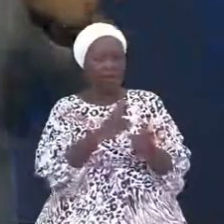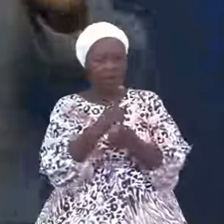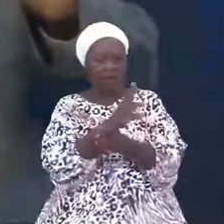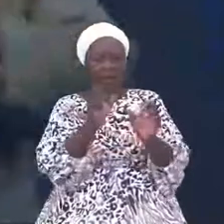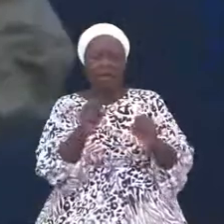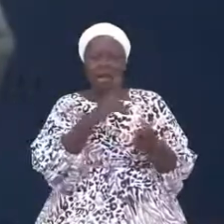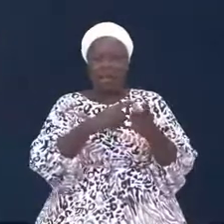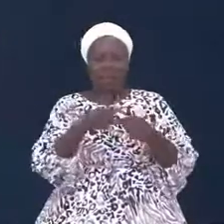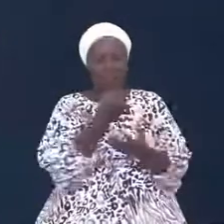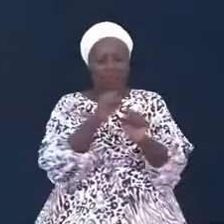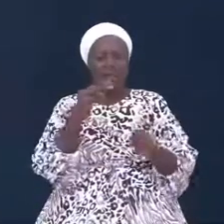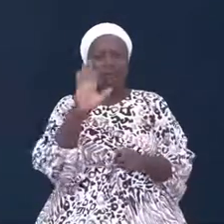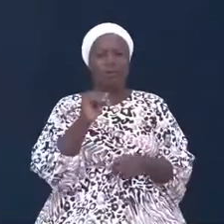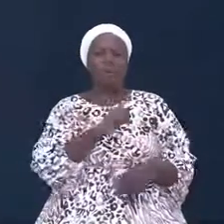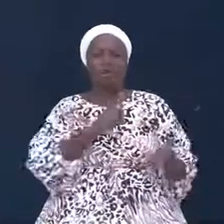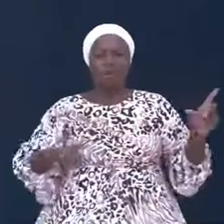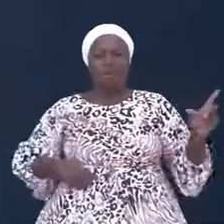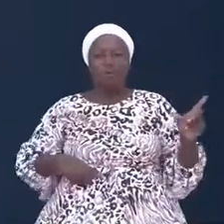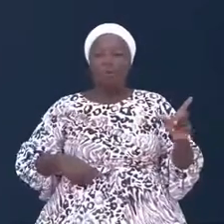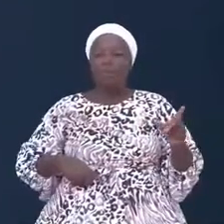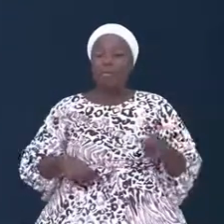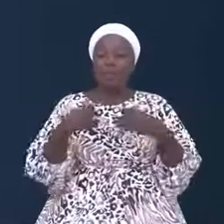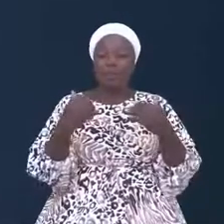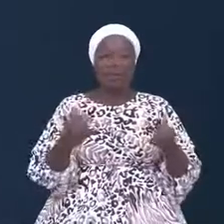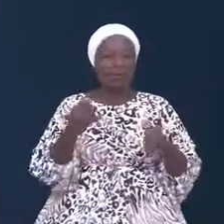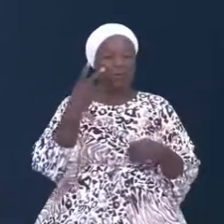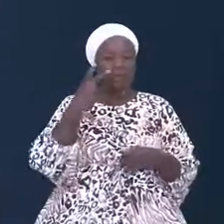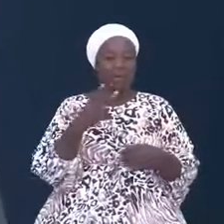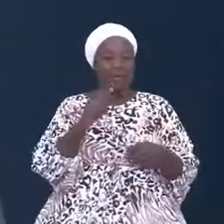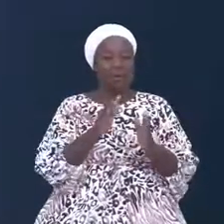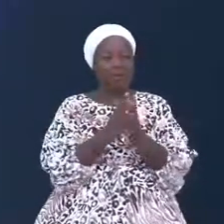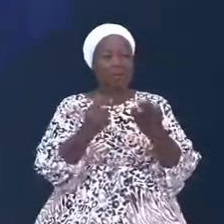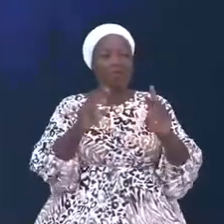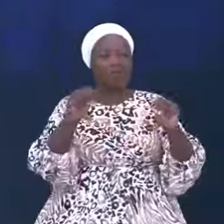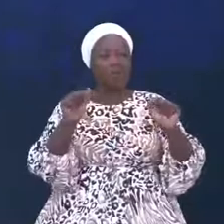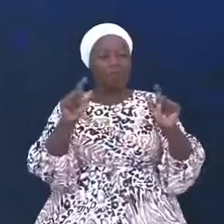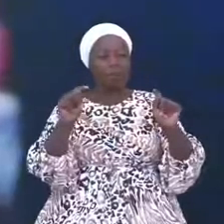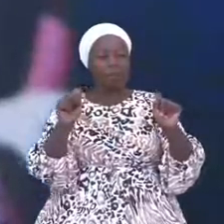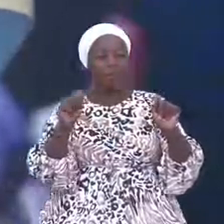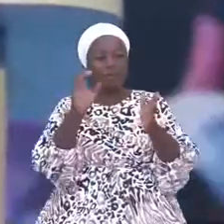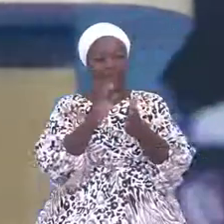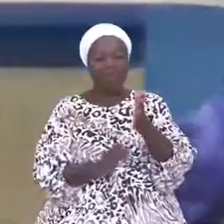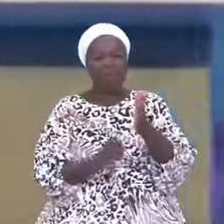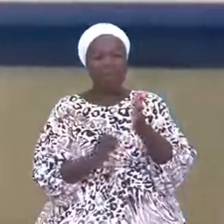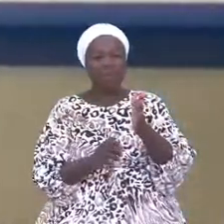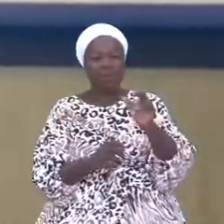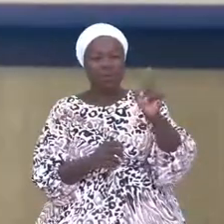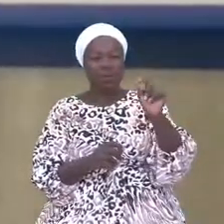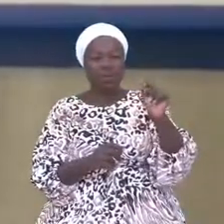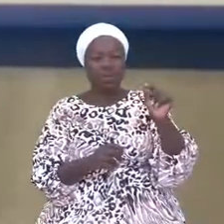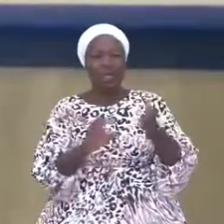le pardon, la liberté, la rédemption et le salut du Seigneur. Voyons en